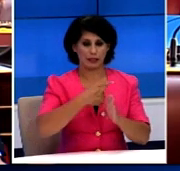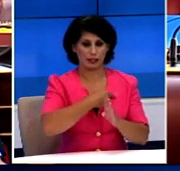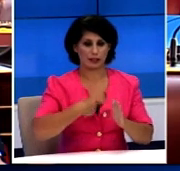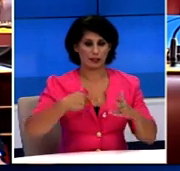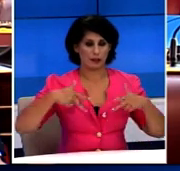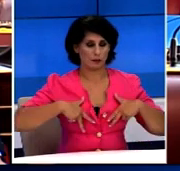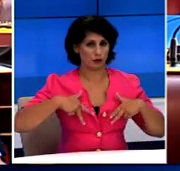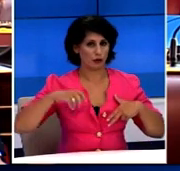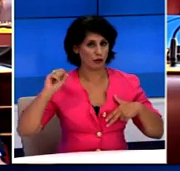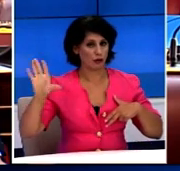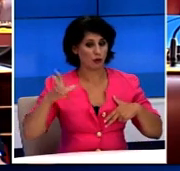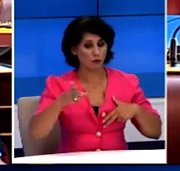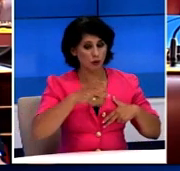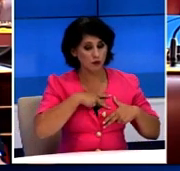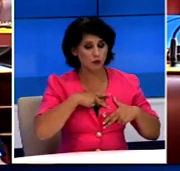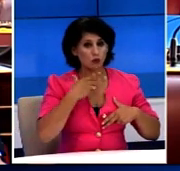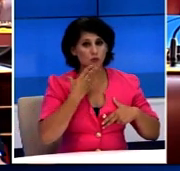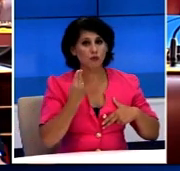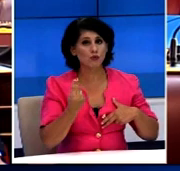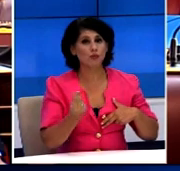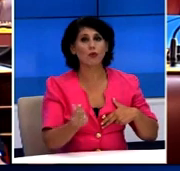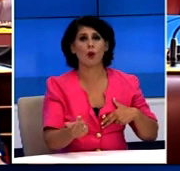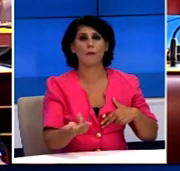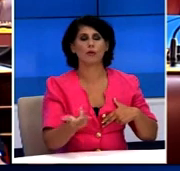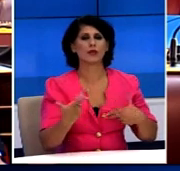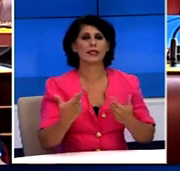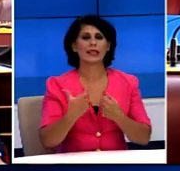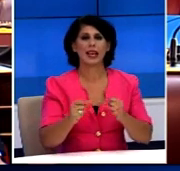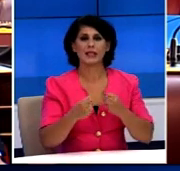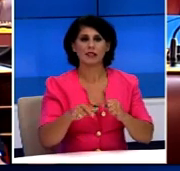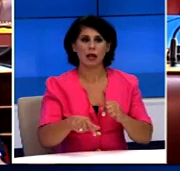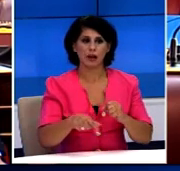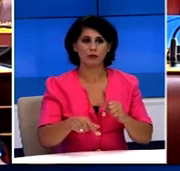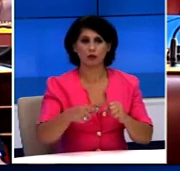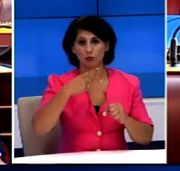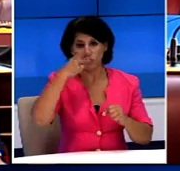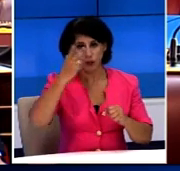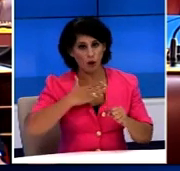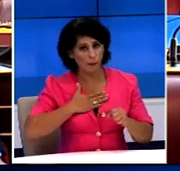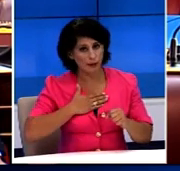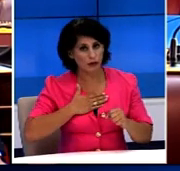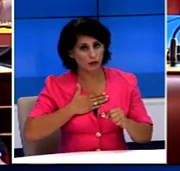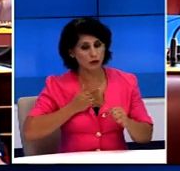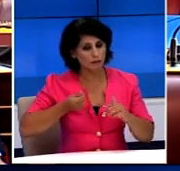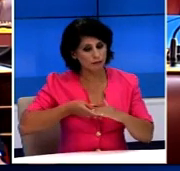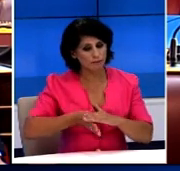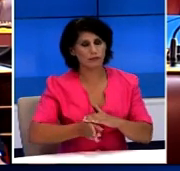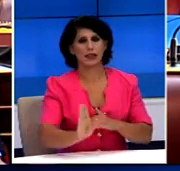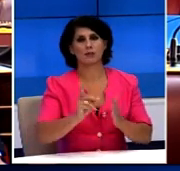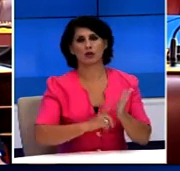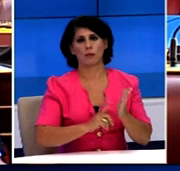περίοδο ότι ο ορθότερος τρόπος είναι η άσκηση αυτού του αναφέρατου δικαιώματός μας να γίνει μέσα από την νομοθετική